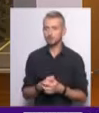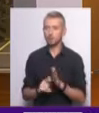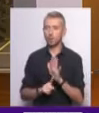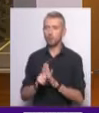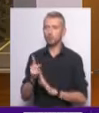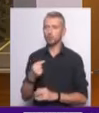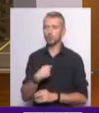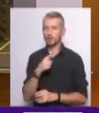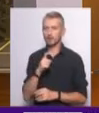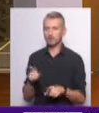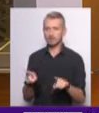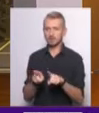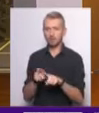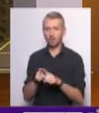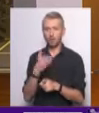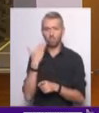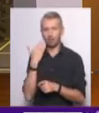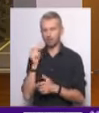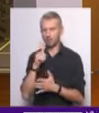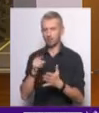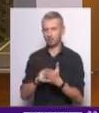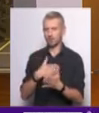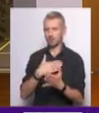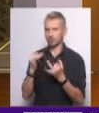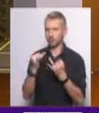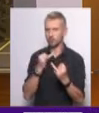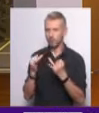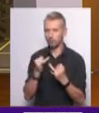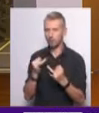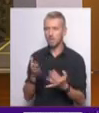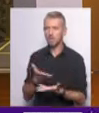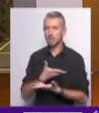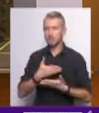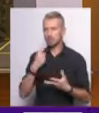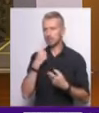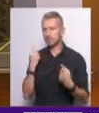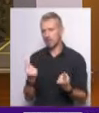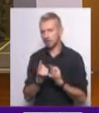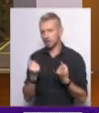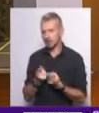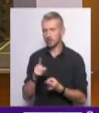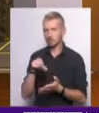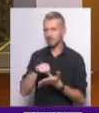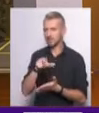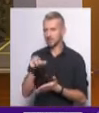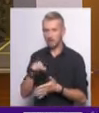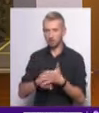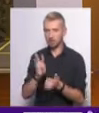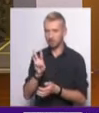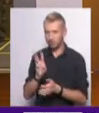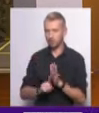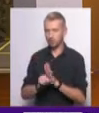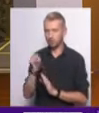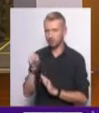я з такого легенького питання нашу розмову. Ми зазвичай з представниками від «Свободи» починаємо саме з цього